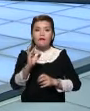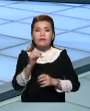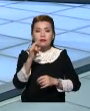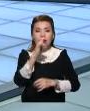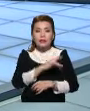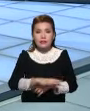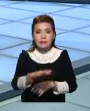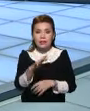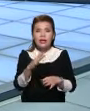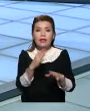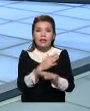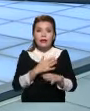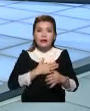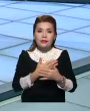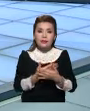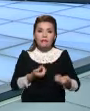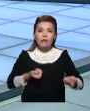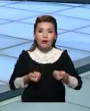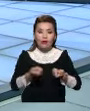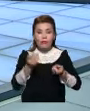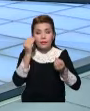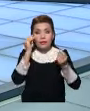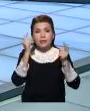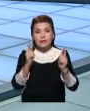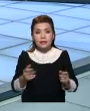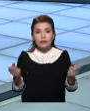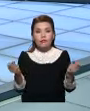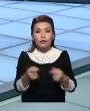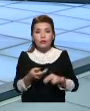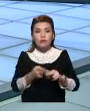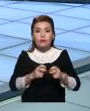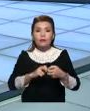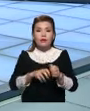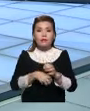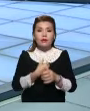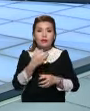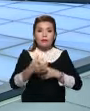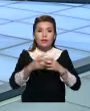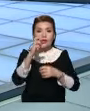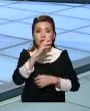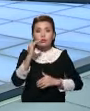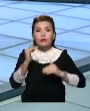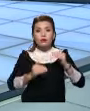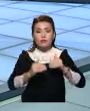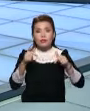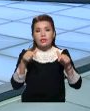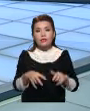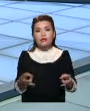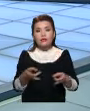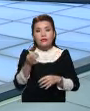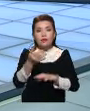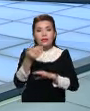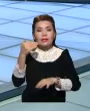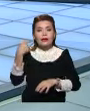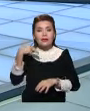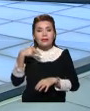И экоактивисты, и чиновники сошлись во мнении, что решать этот вопрос нужно на межгосударственном уровне. Напомню, в своем послании